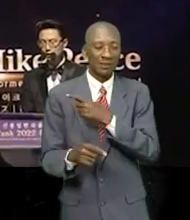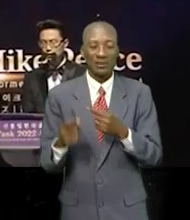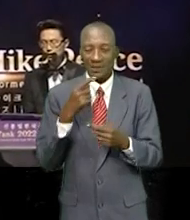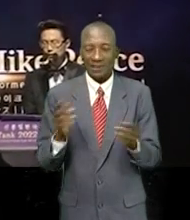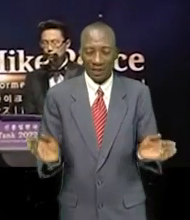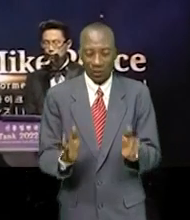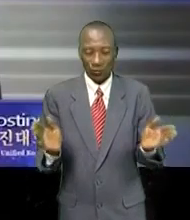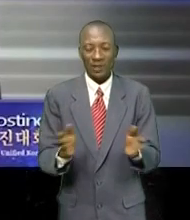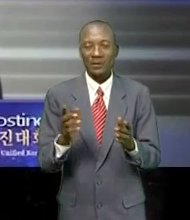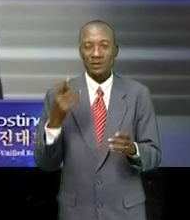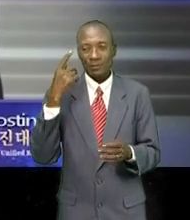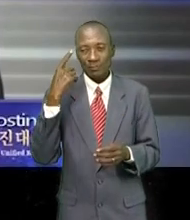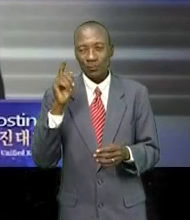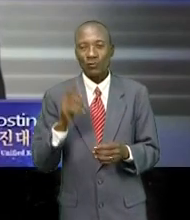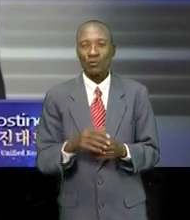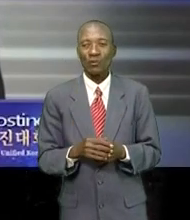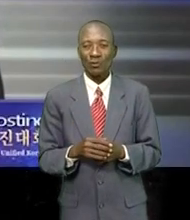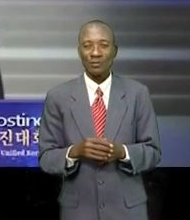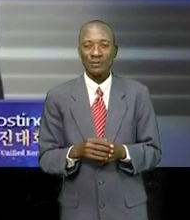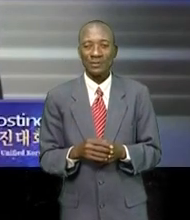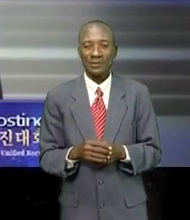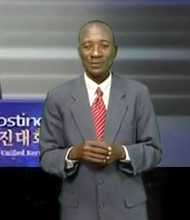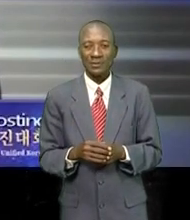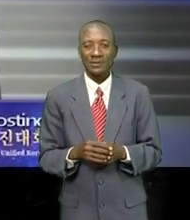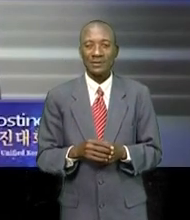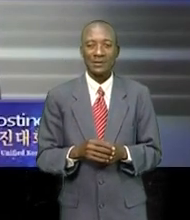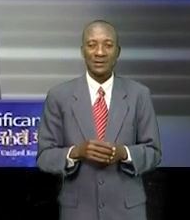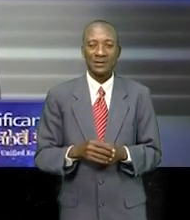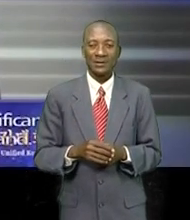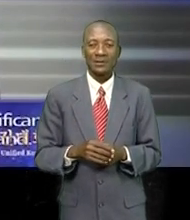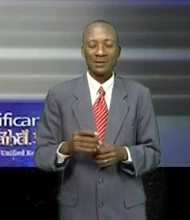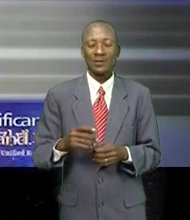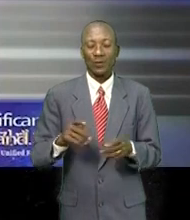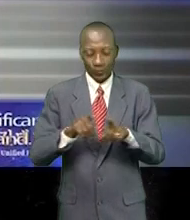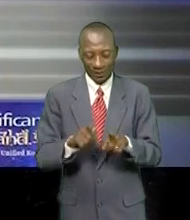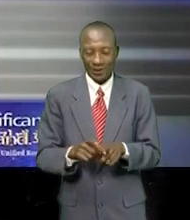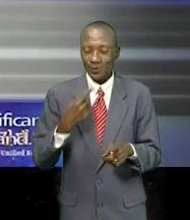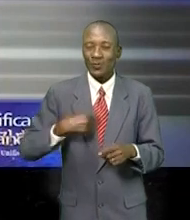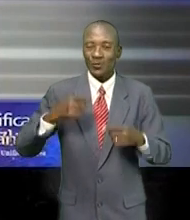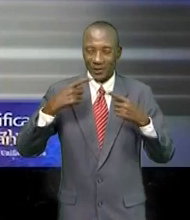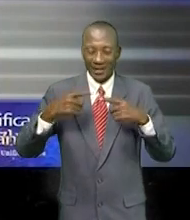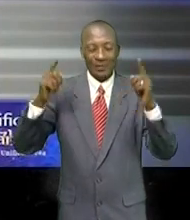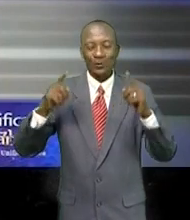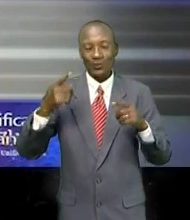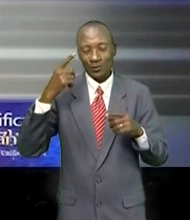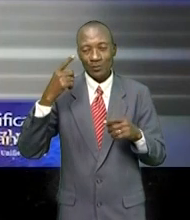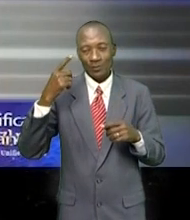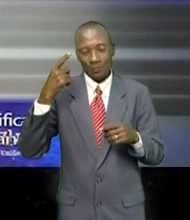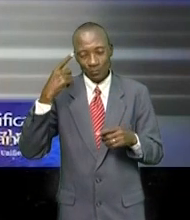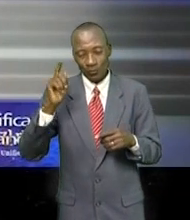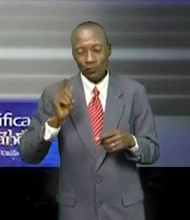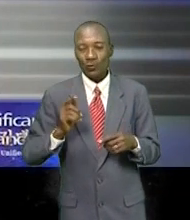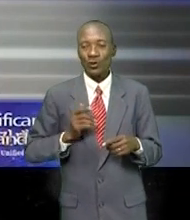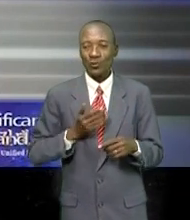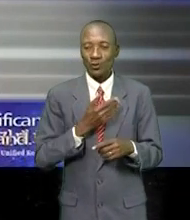paix. Ainsi, nous récolterons la moisson de la paix pour l'humanité, a déclaré Mike Pence, ancien vice-président